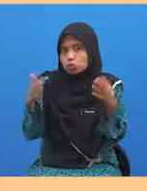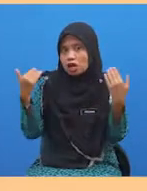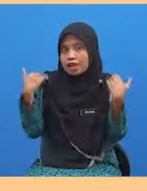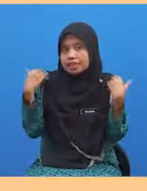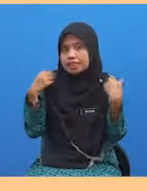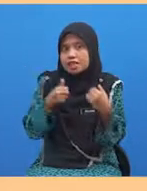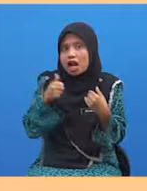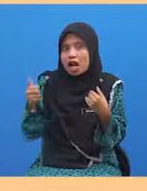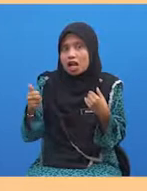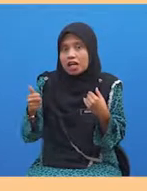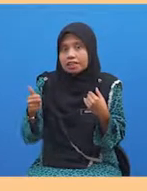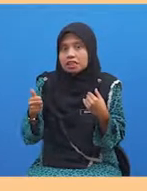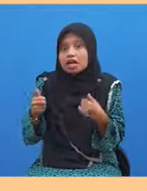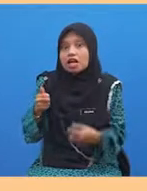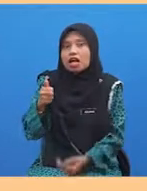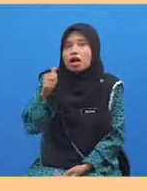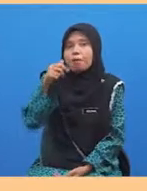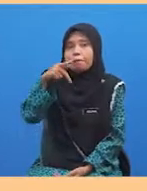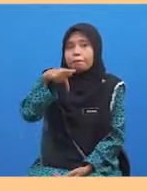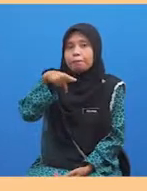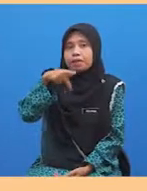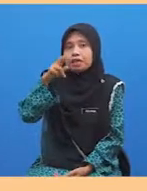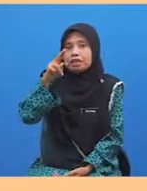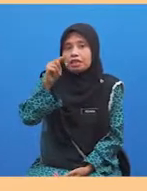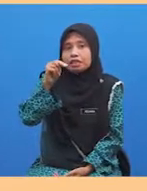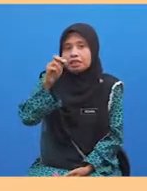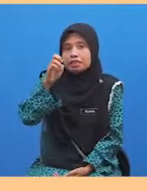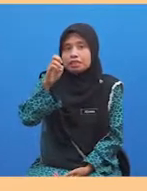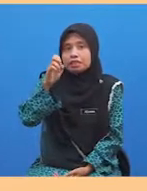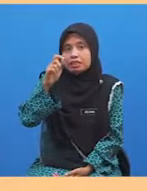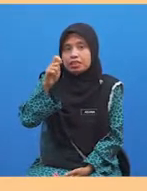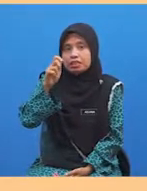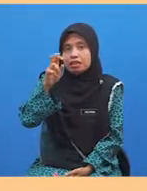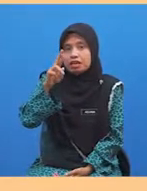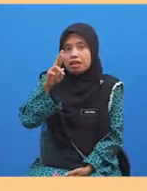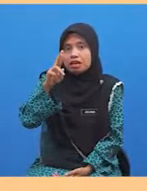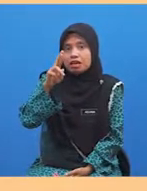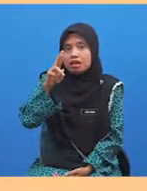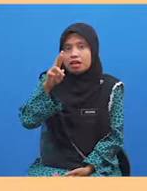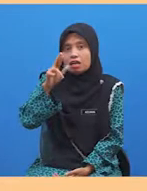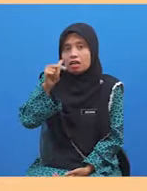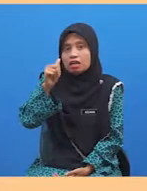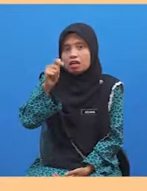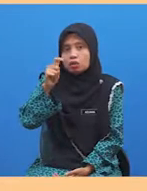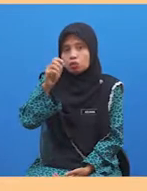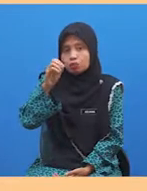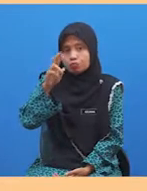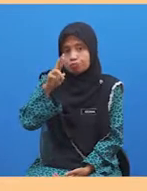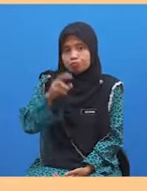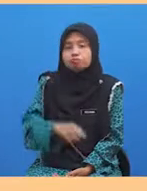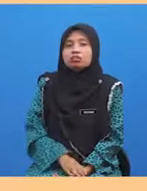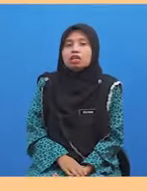alat penetrator untuk menerobos ruang minda Farisha. Hal